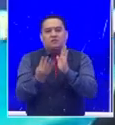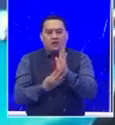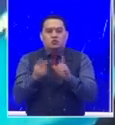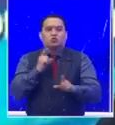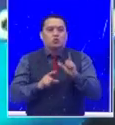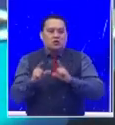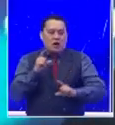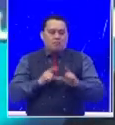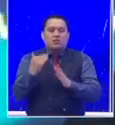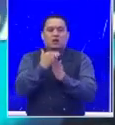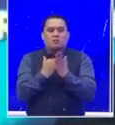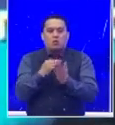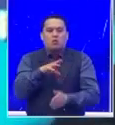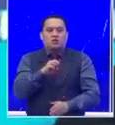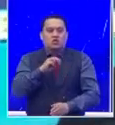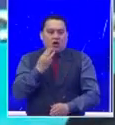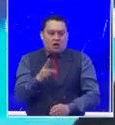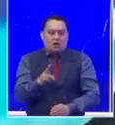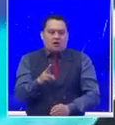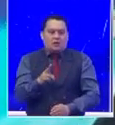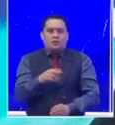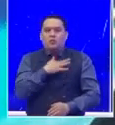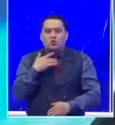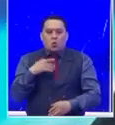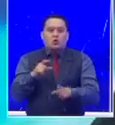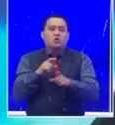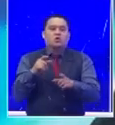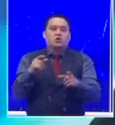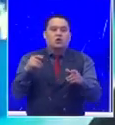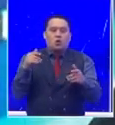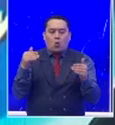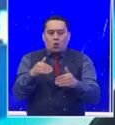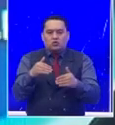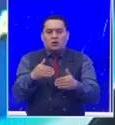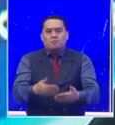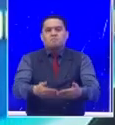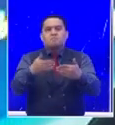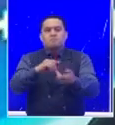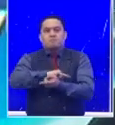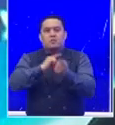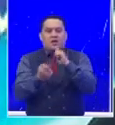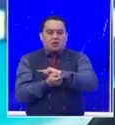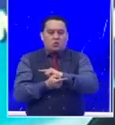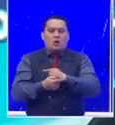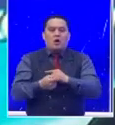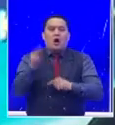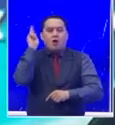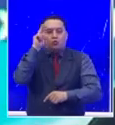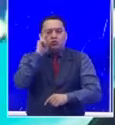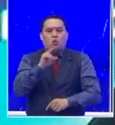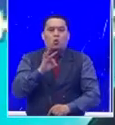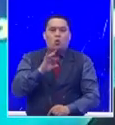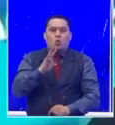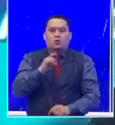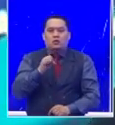по программе «Балашак». Многие учебные заведения переходят на режим дистанционного обучения,